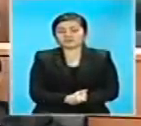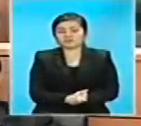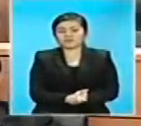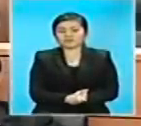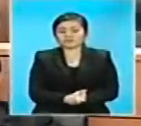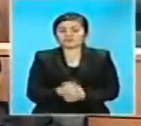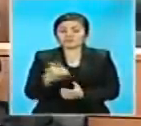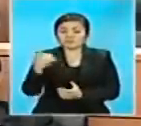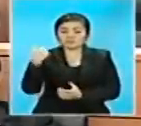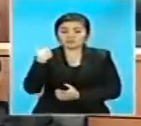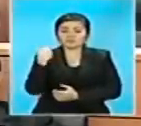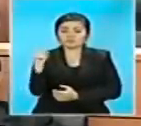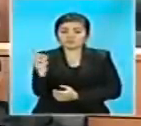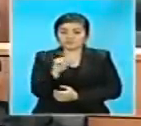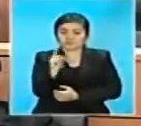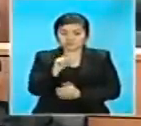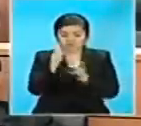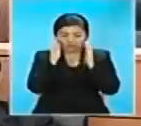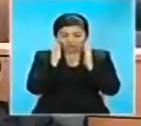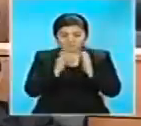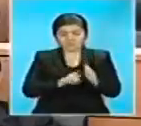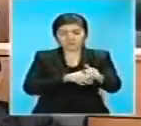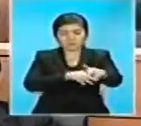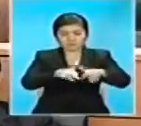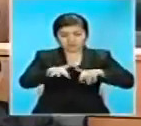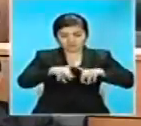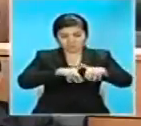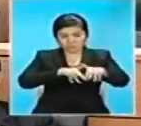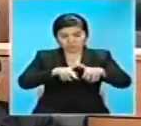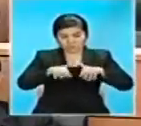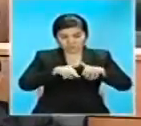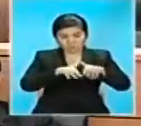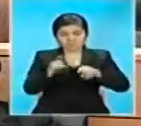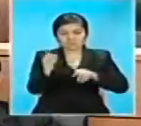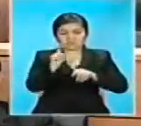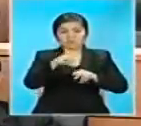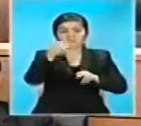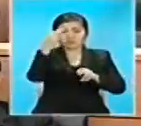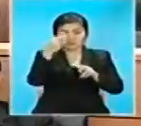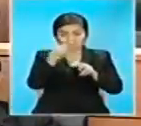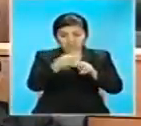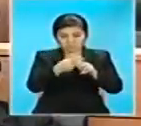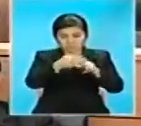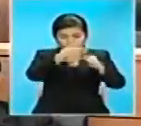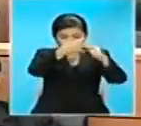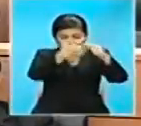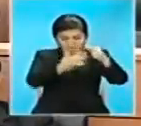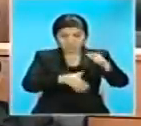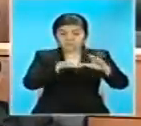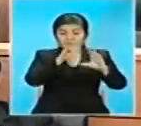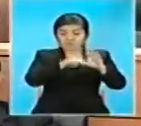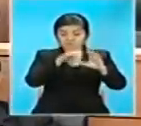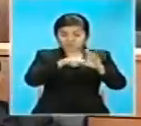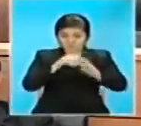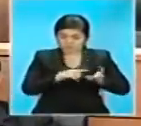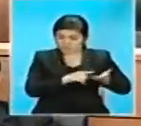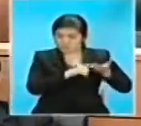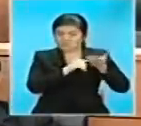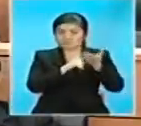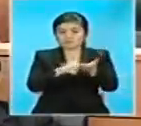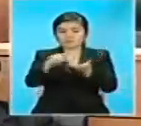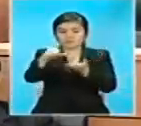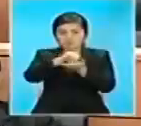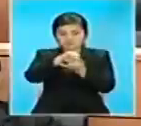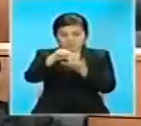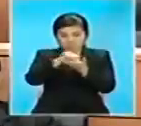มีการดำเนินการโดยพี่น้องประชาชนในการเข้าชื่อเพื่อเสนอให้มีการแก้